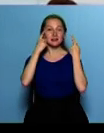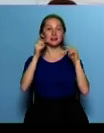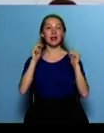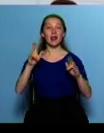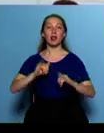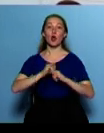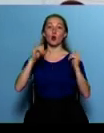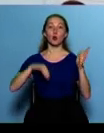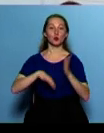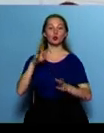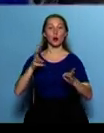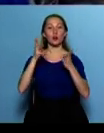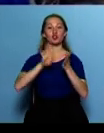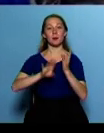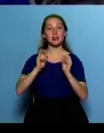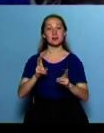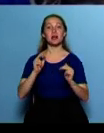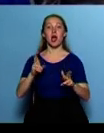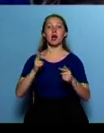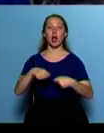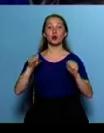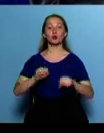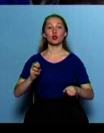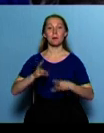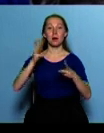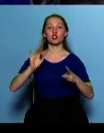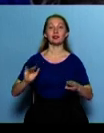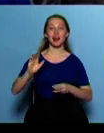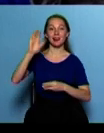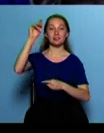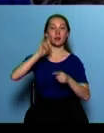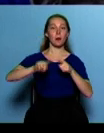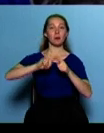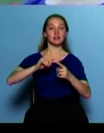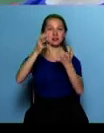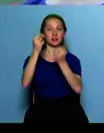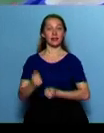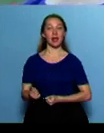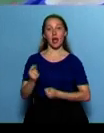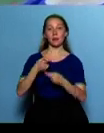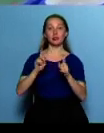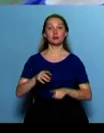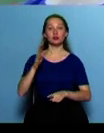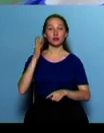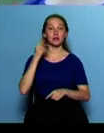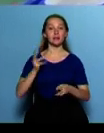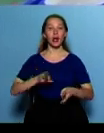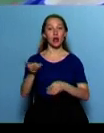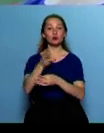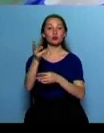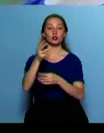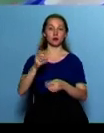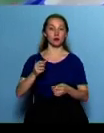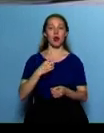пожарную безопасность. Например, как ускорить выдвижение пожарной лестницы на спецтехнике, ведь при тушении дорога каждая секунда. У нас было